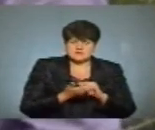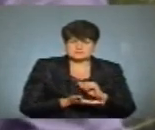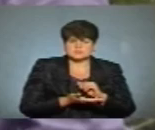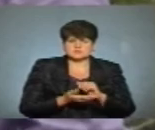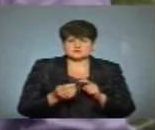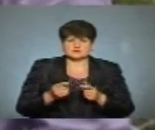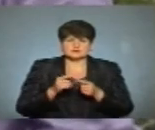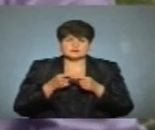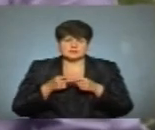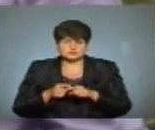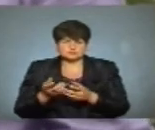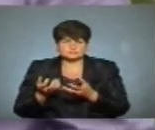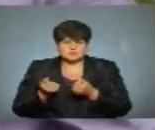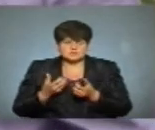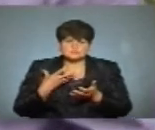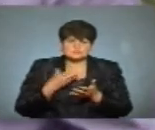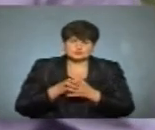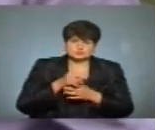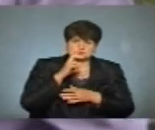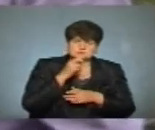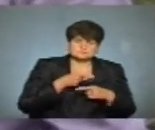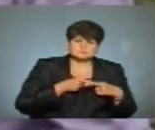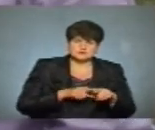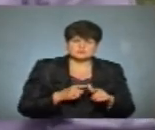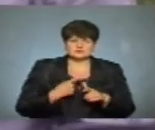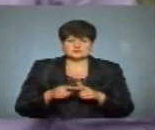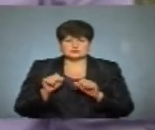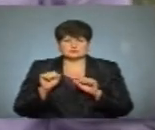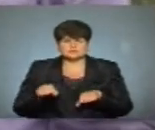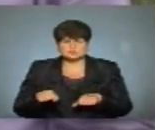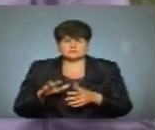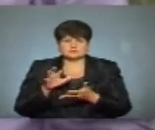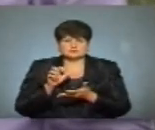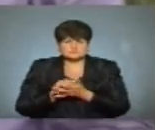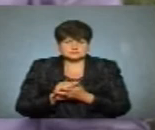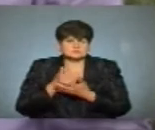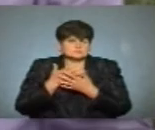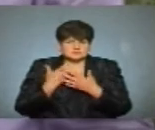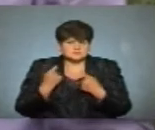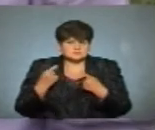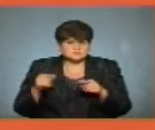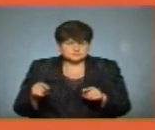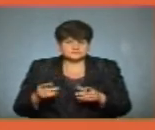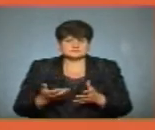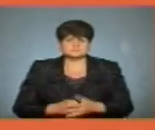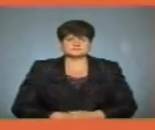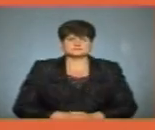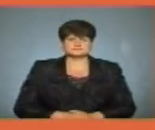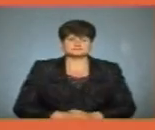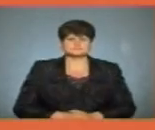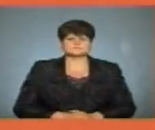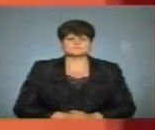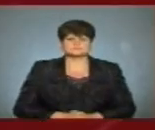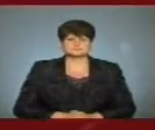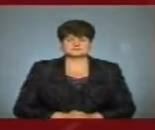які відповідно техніку залучати, чи свою комунальну техніку, чи можливо таку, якої в нас немає, будемо орендувати.